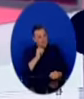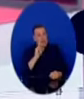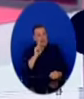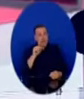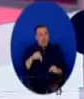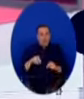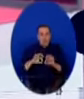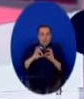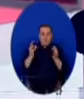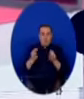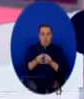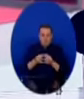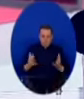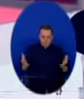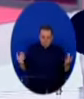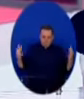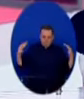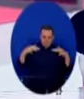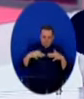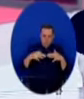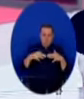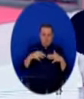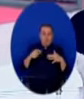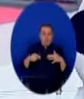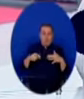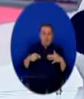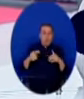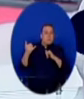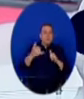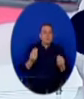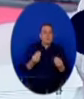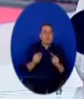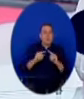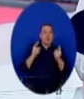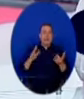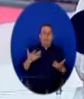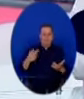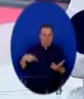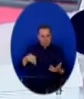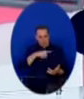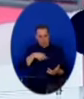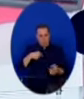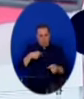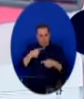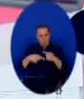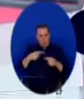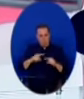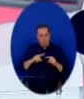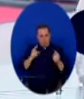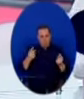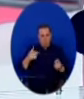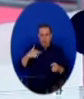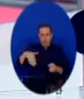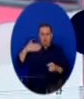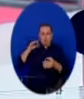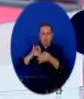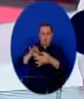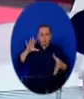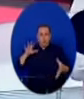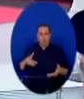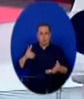הוא כל כך חשוב, ובאמת מביא משהו אחר לשיח. כי אנחנו דור שבו אנחנו חיים אחרי התנתקות, אחרי כישלון